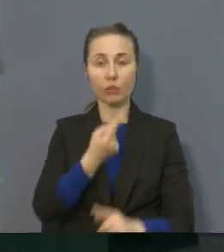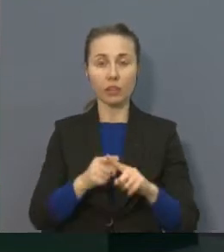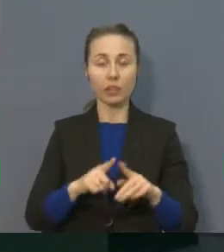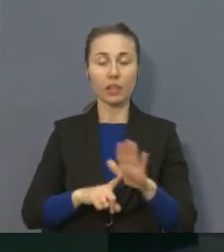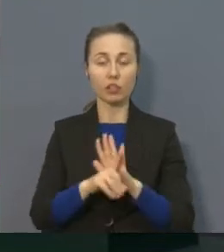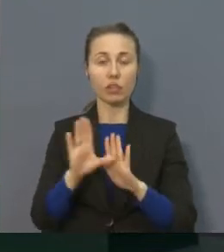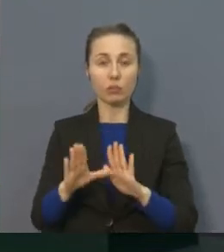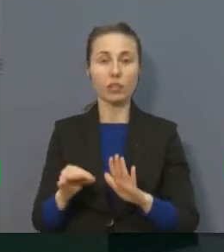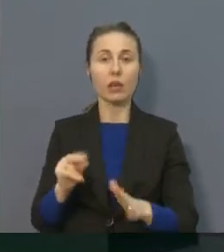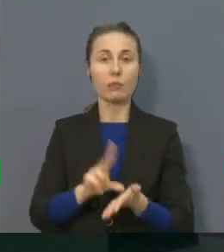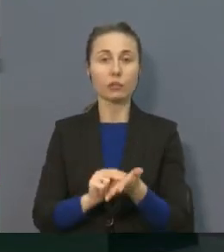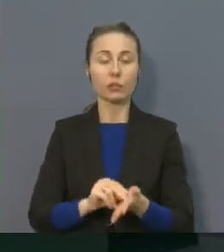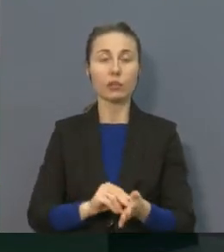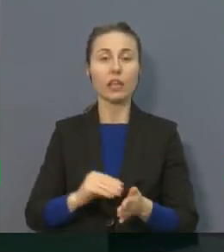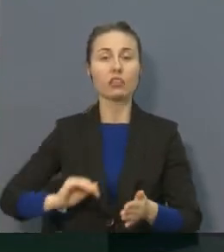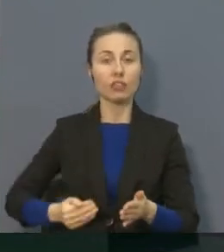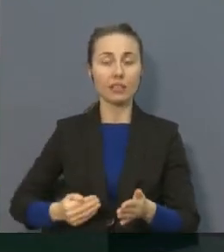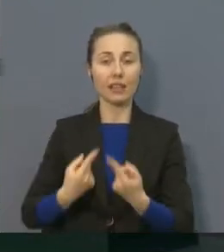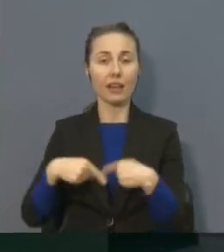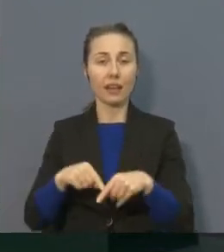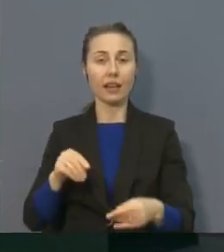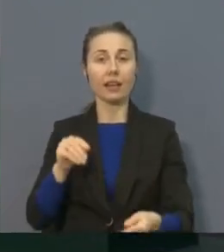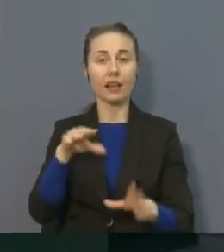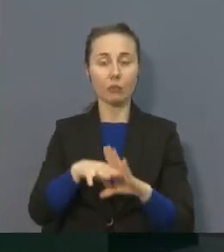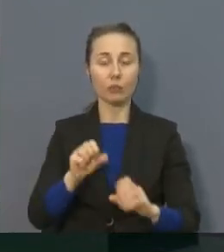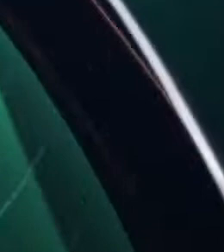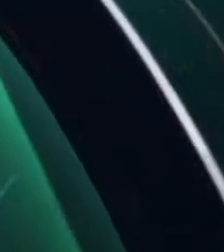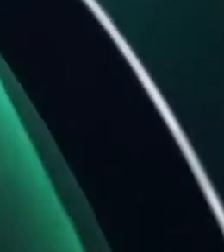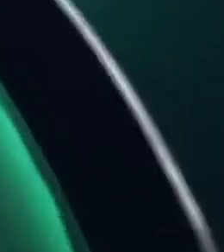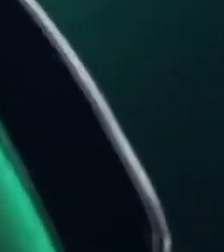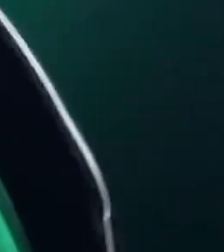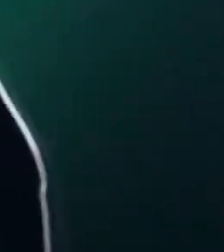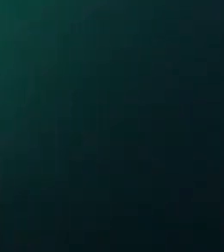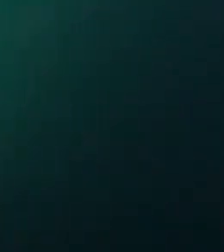берілді. Бұл өз кезегінде халықтың инвестициялық мүмкіндігін арттырады.